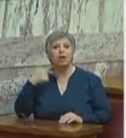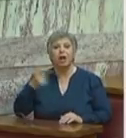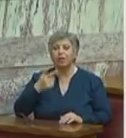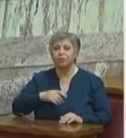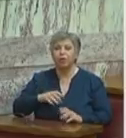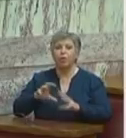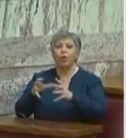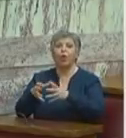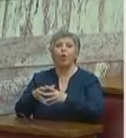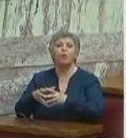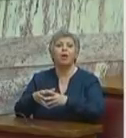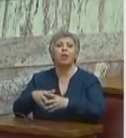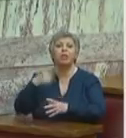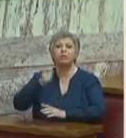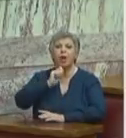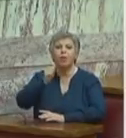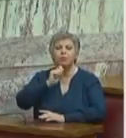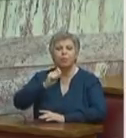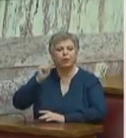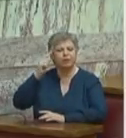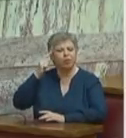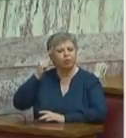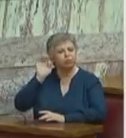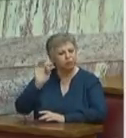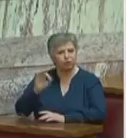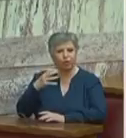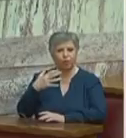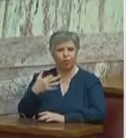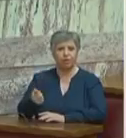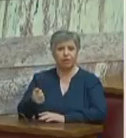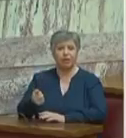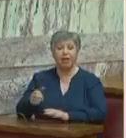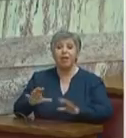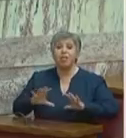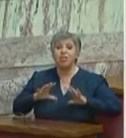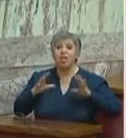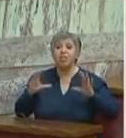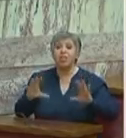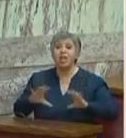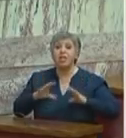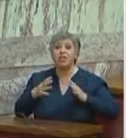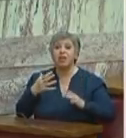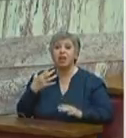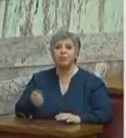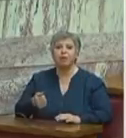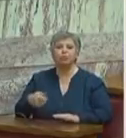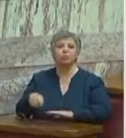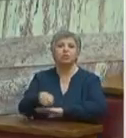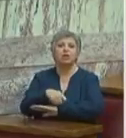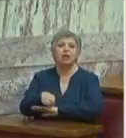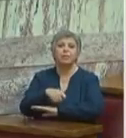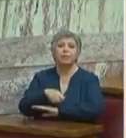πλειοψηφίας και των σκοπιμοτήτων της. Δεν θα ήθελα να υπάρχει στο δικαστικό σώμα τέτοιος δικαστικός